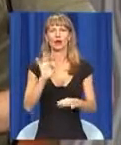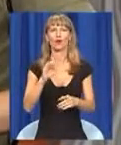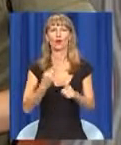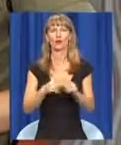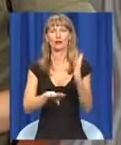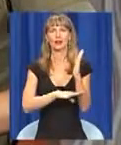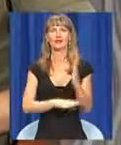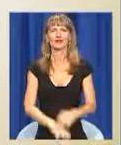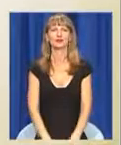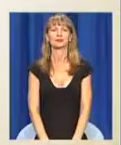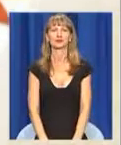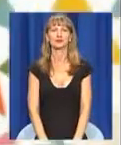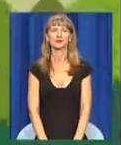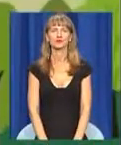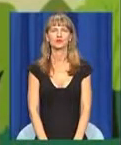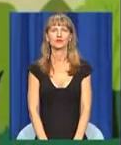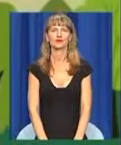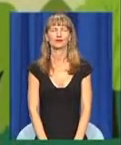розповість.